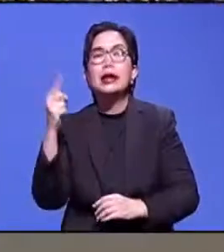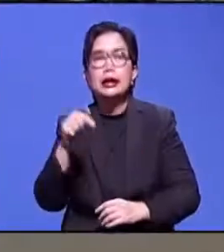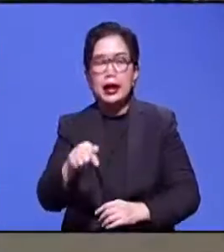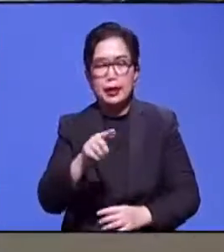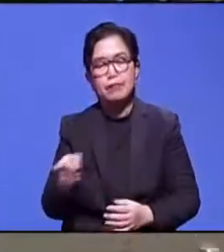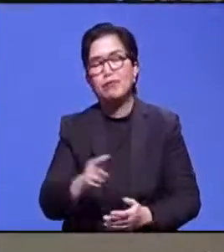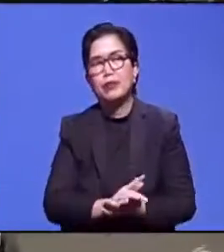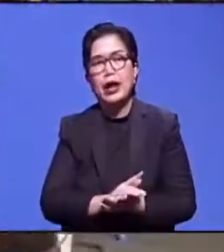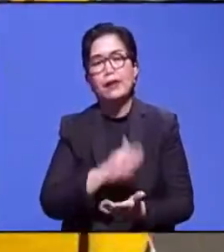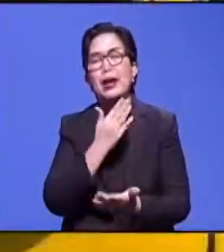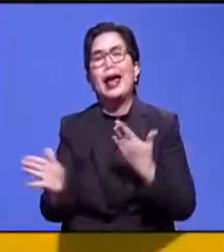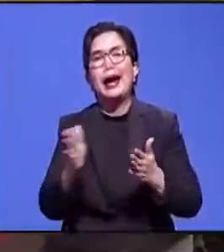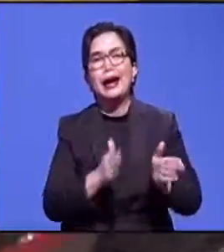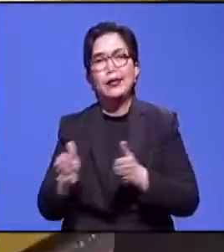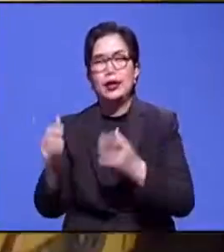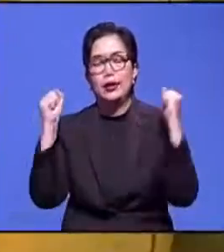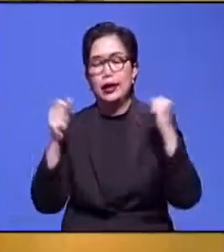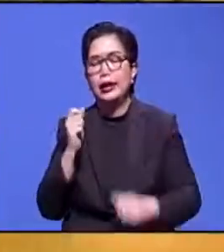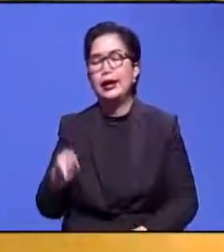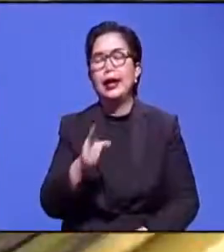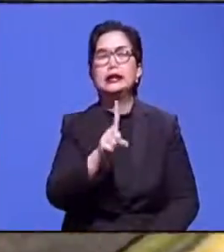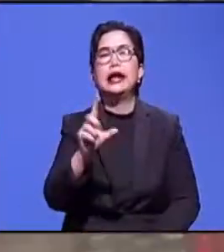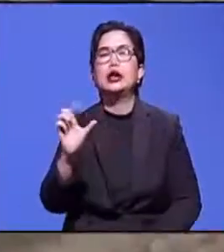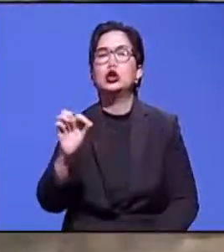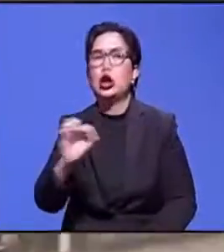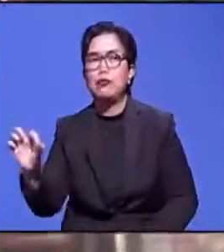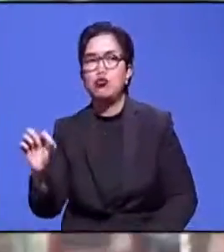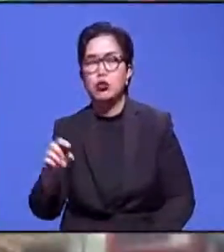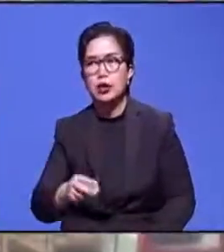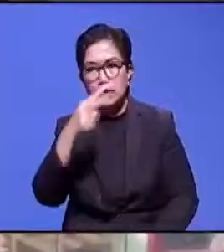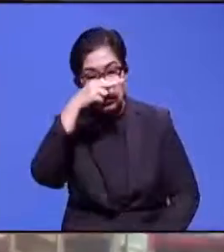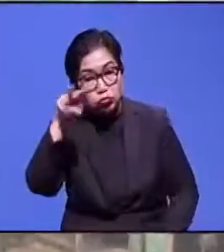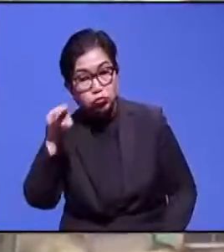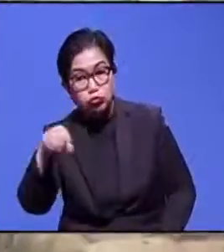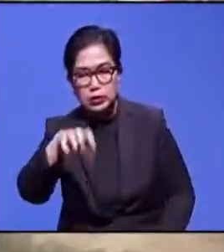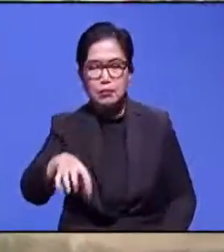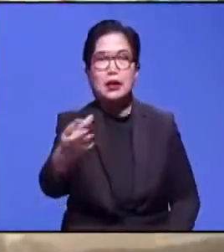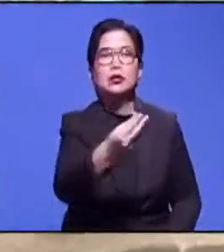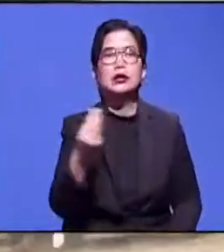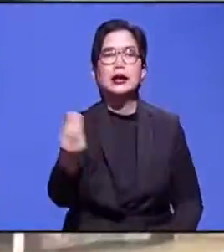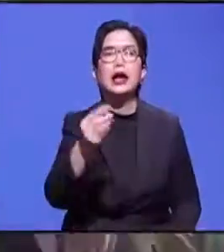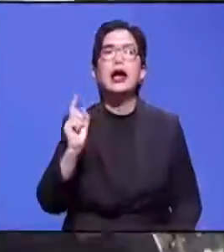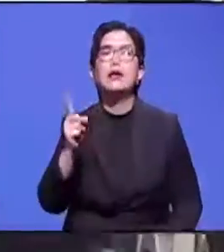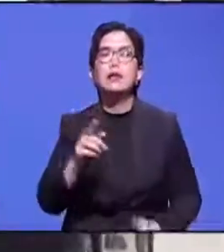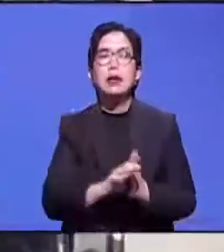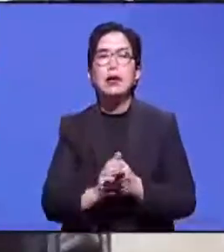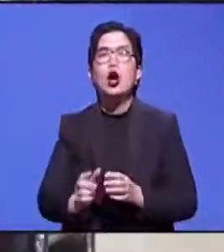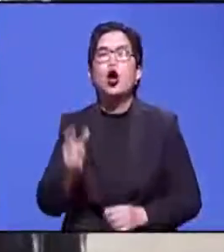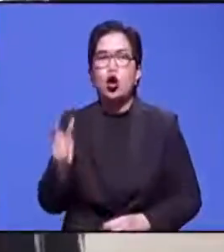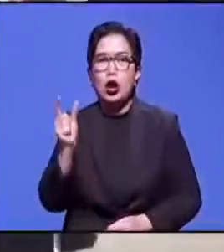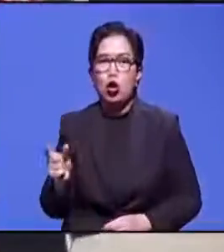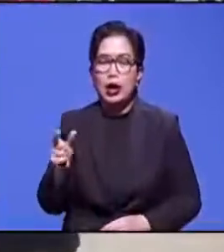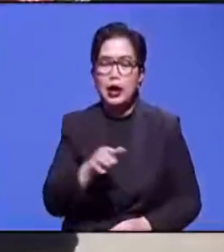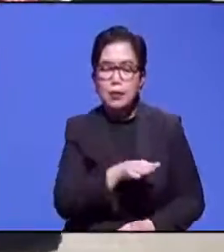dikenakan sanksi sosial dan denda Rp100.000. Titik pengawasan dialihkan ke area rekreasi lantaran arus wisata kembali